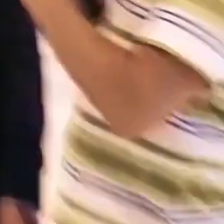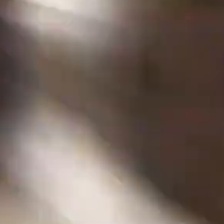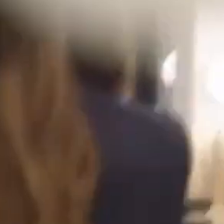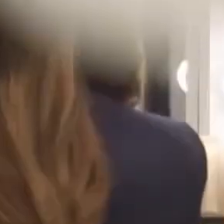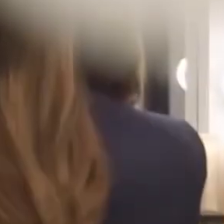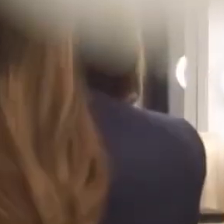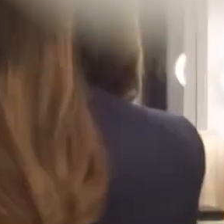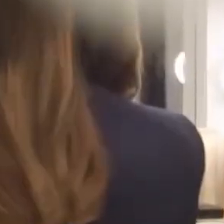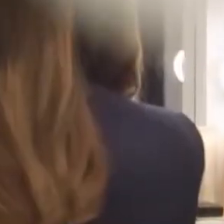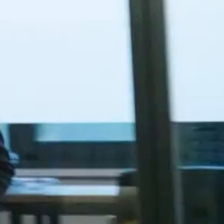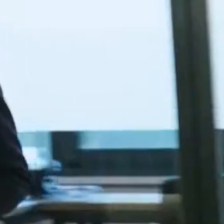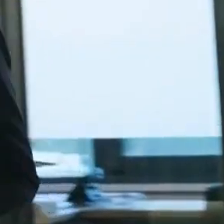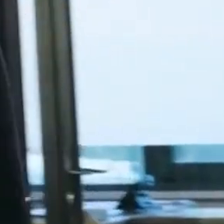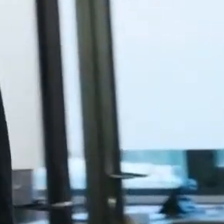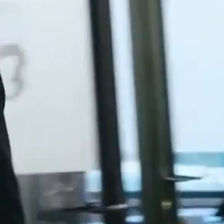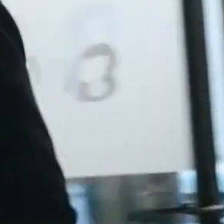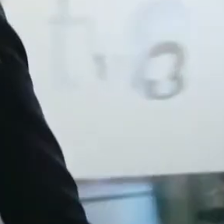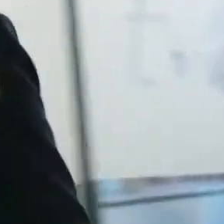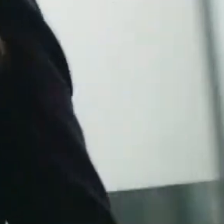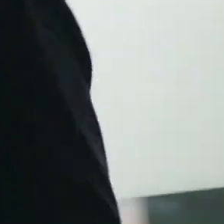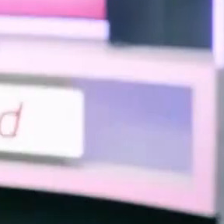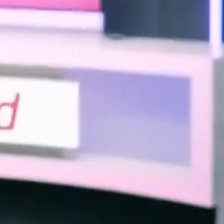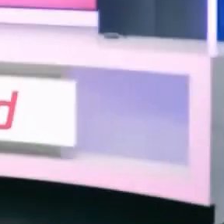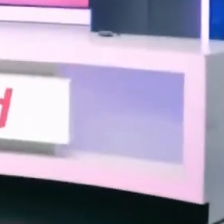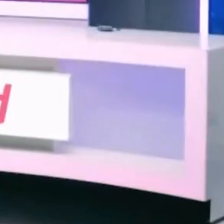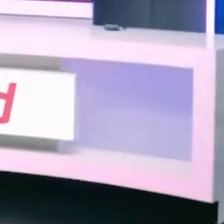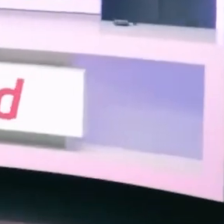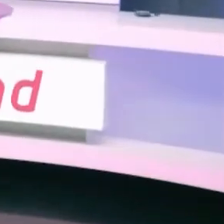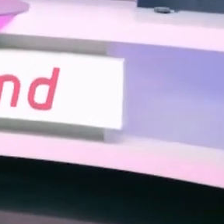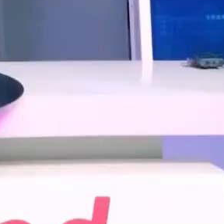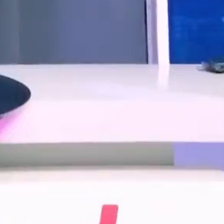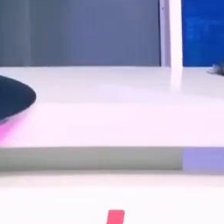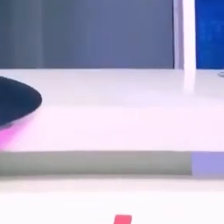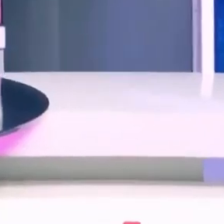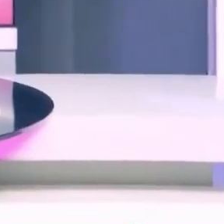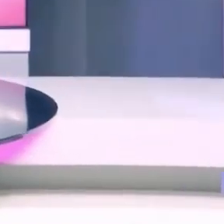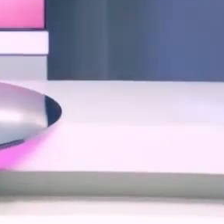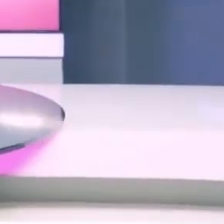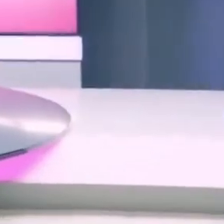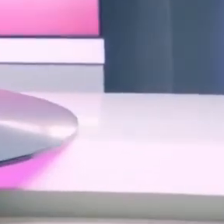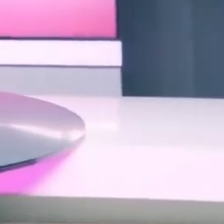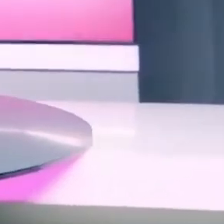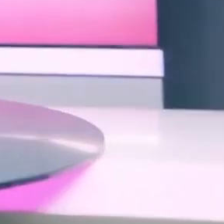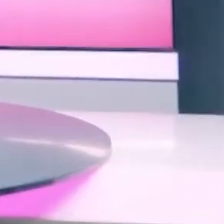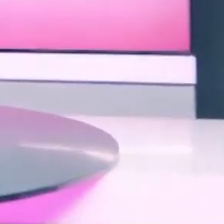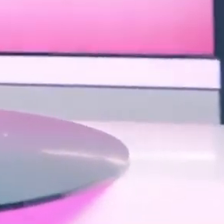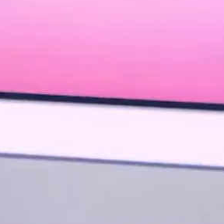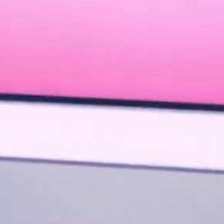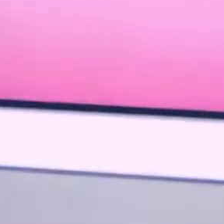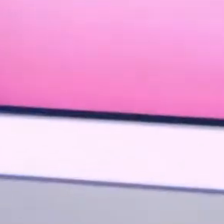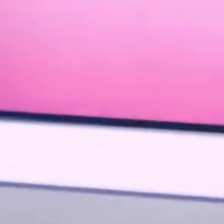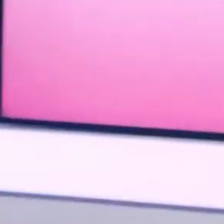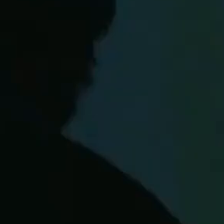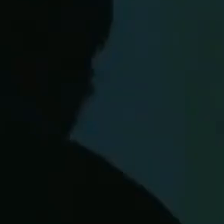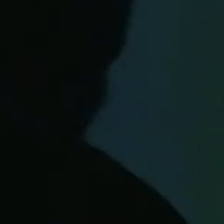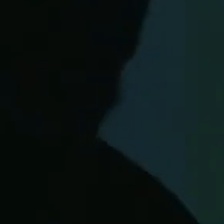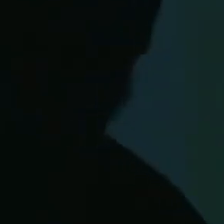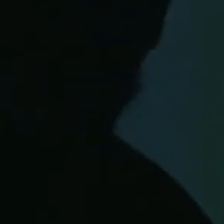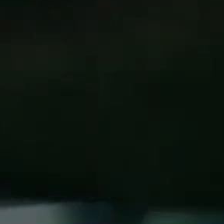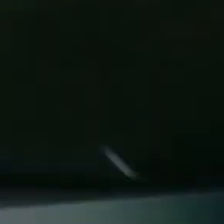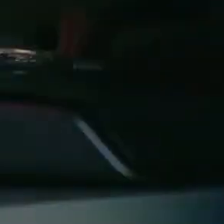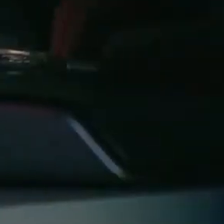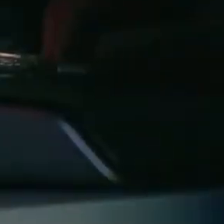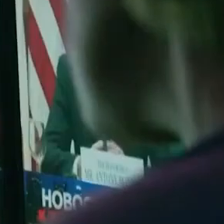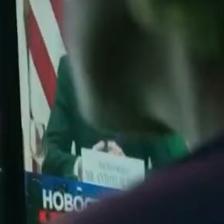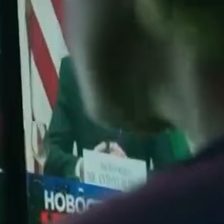mergi înainte la 19 fixeaza pentru cel mai important buletin de știri al zilei Angela gonța îți spune bună